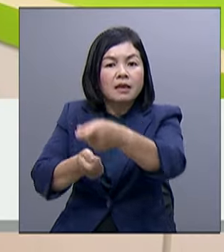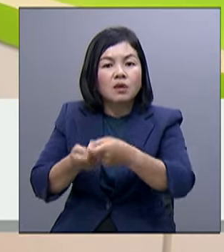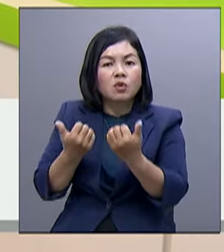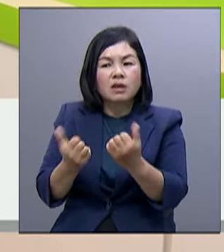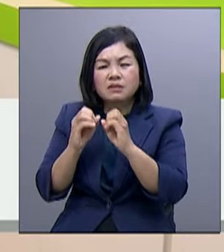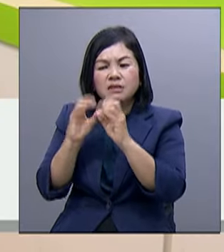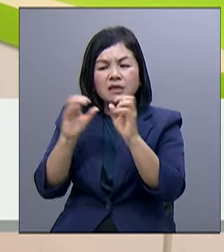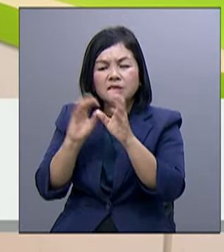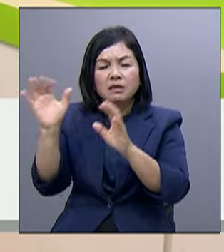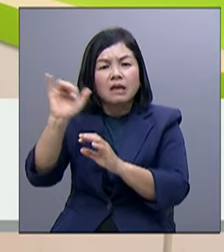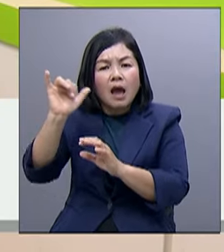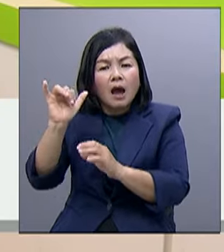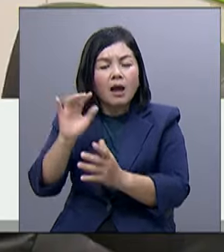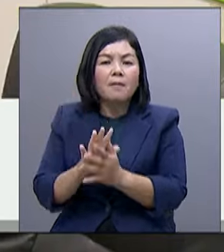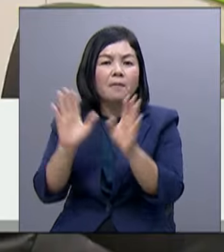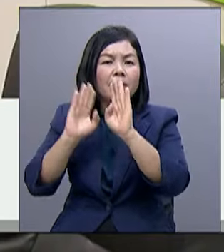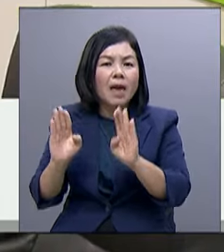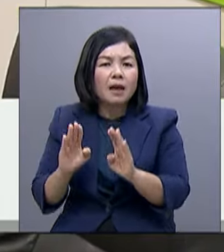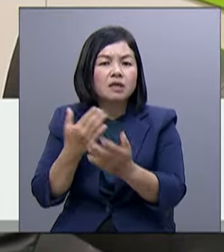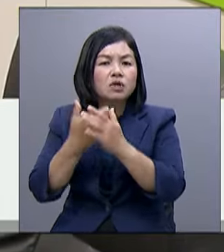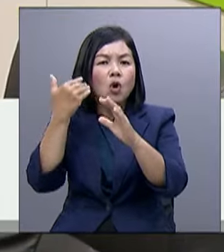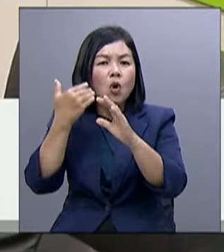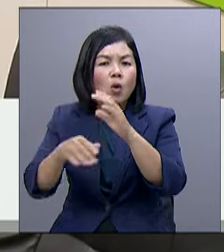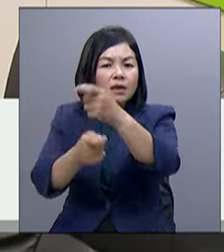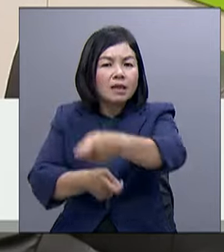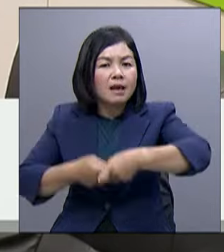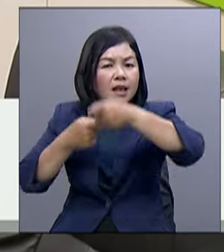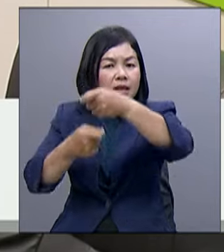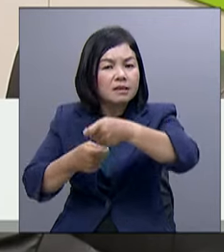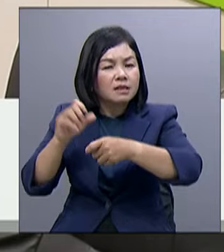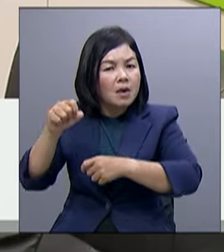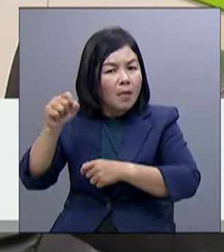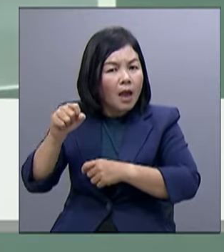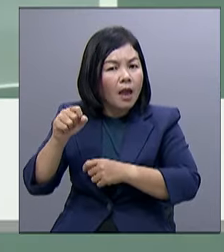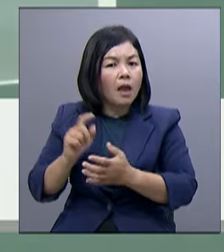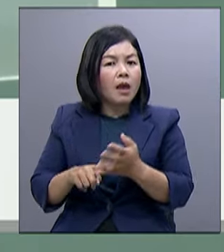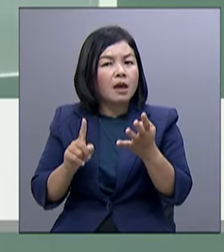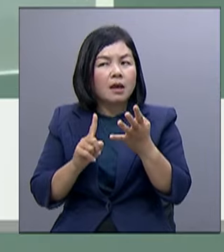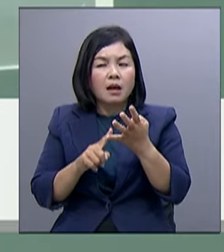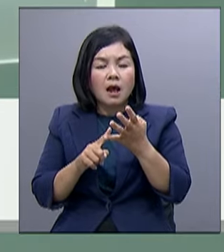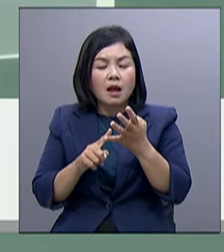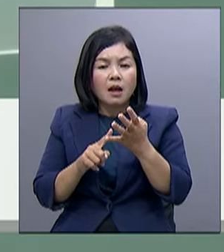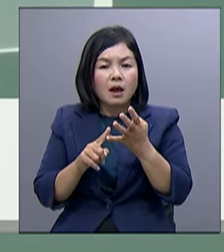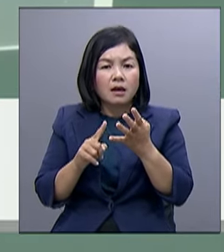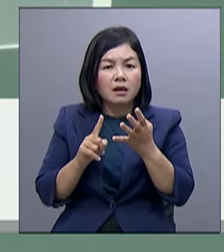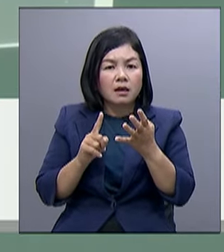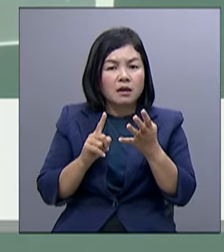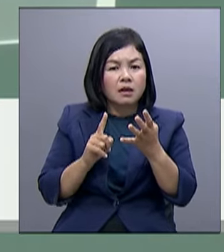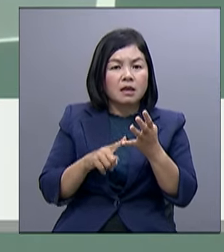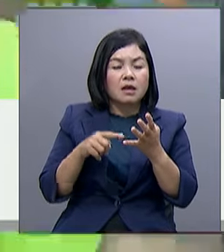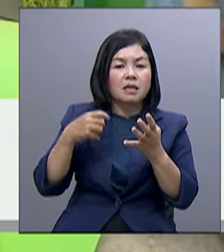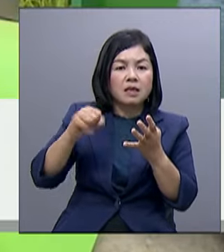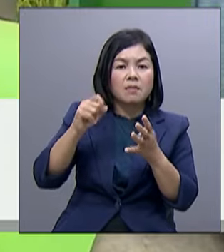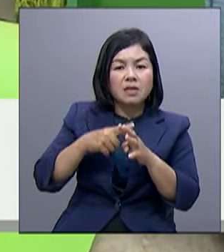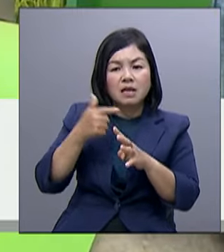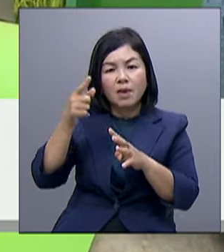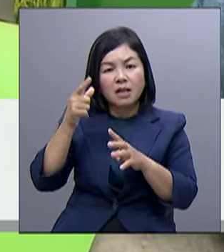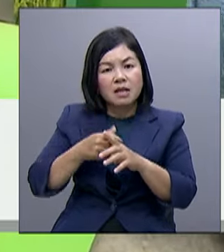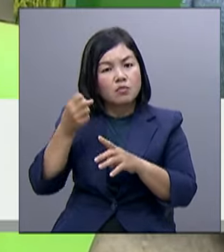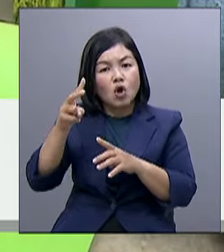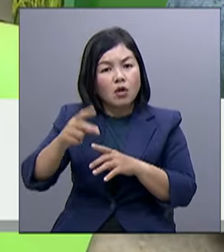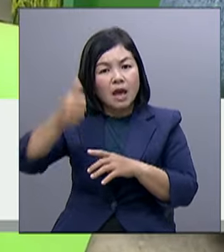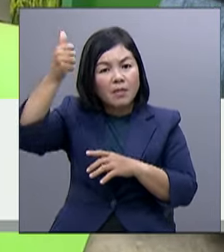ค่ะทีนี้ก็เลยน่าสนใจเหมือนกันว่าว่าจะมีเงินทันให้ใช้ในไตรมาส 4หรือว่า 3เดือนสุดท้ายของปีนี้หรือเปล่าเพราะอย่า